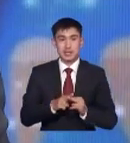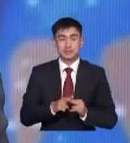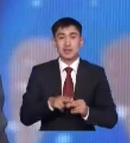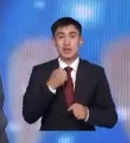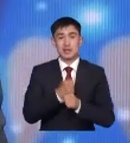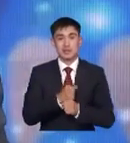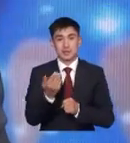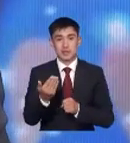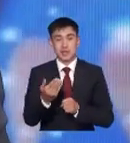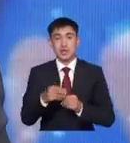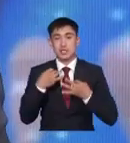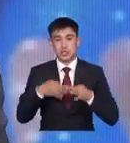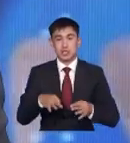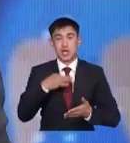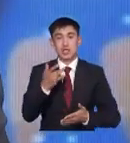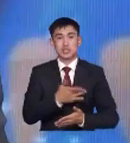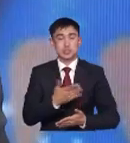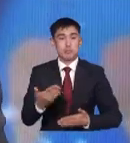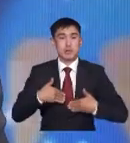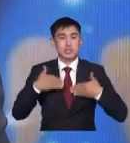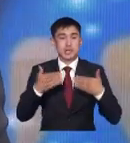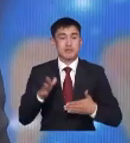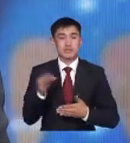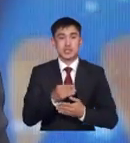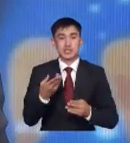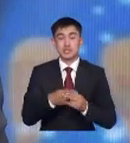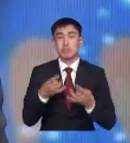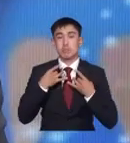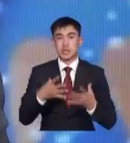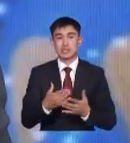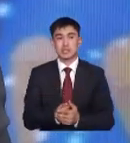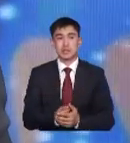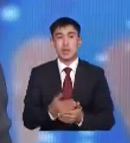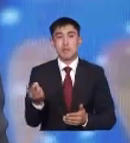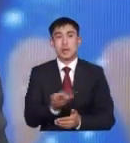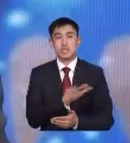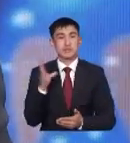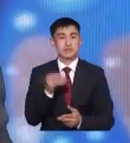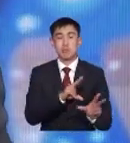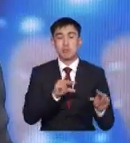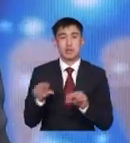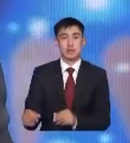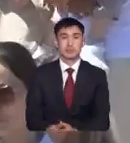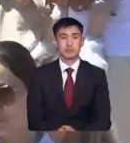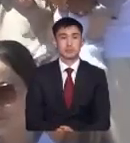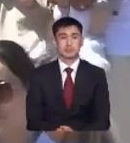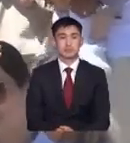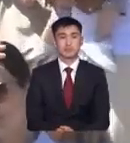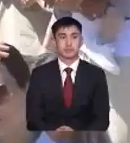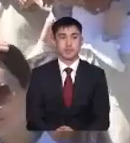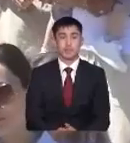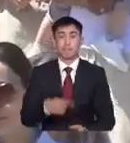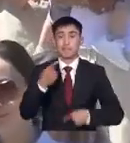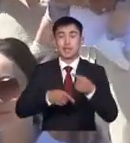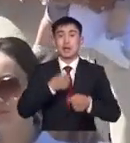основа основ. Разрешите от чистого сердца поздравить всех с этим праздником и пожелать всех благ.